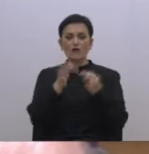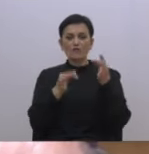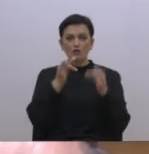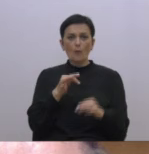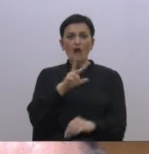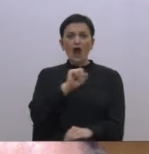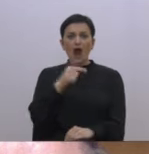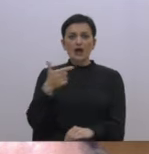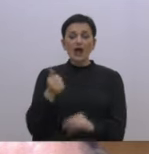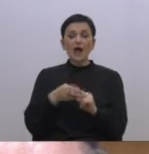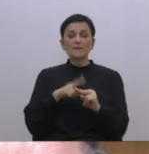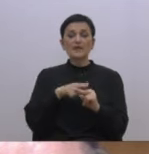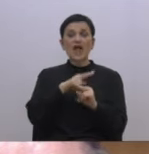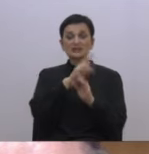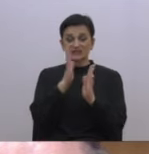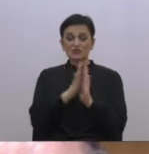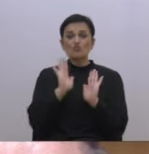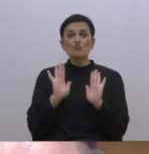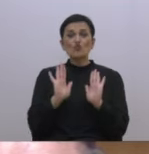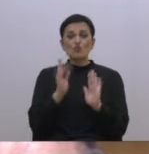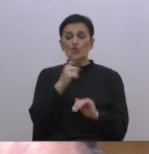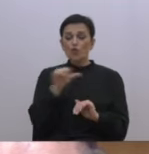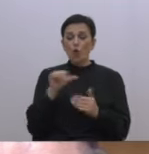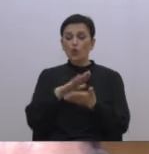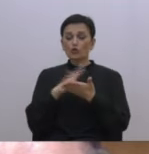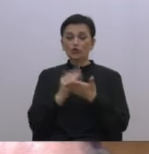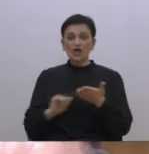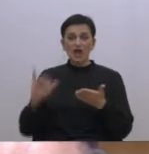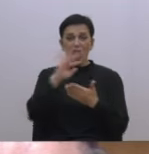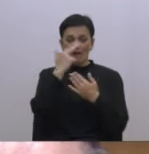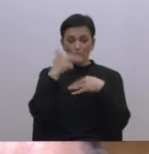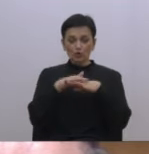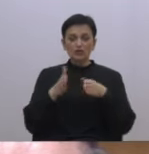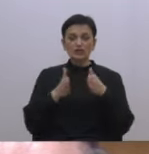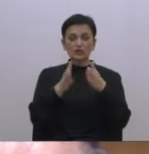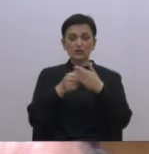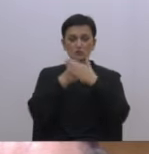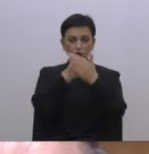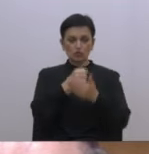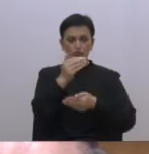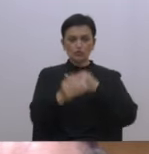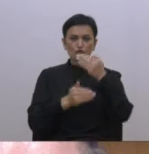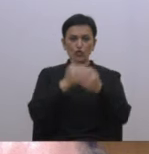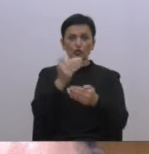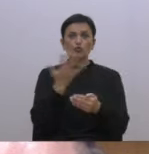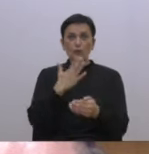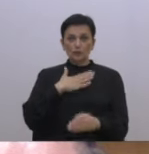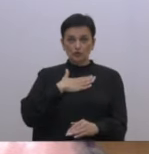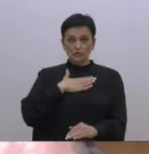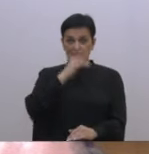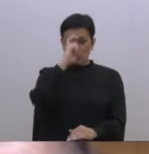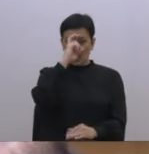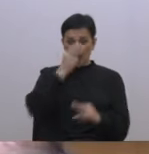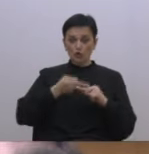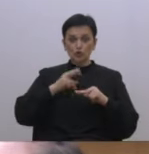ჰააგაში. ეს მხოლოდ ნაწილია ევროინტეგრაციის გზაზე მიღწეული იმ პროგრესის, რომელიც სწორედ ჩვენს